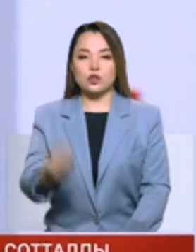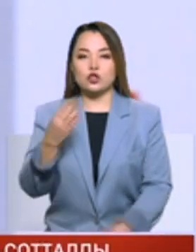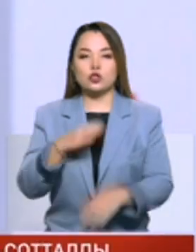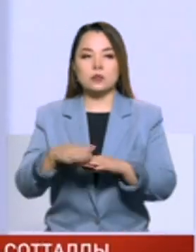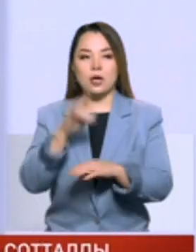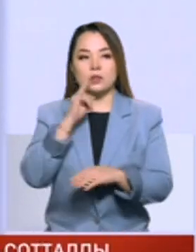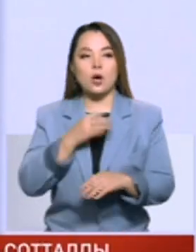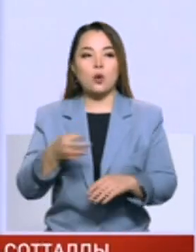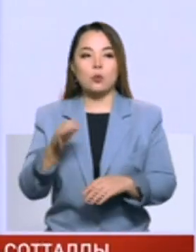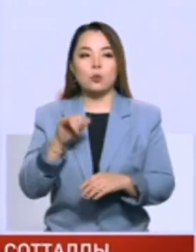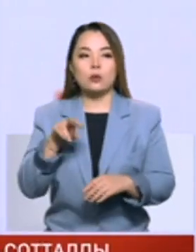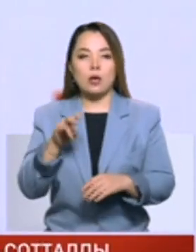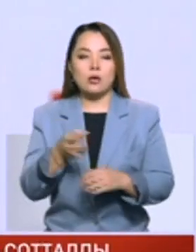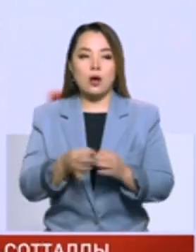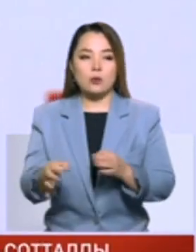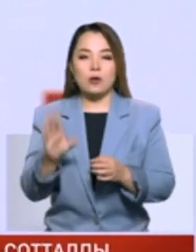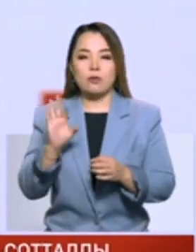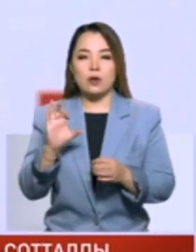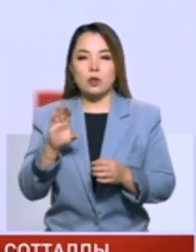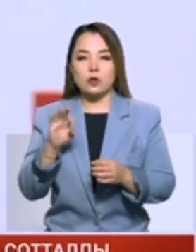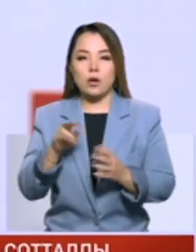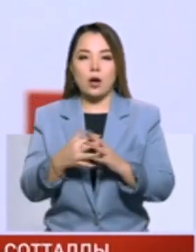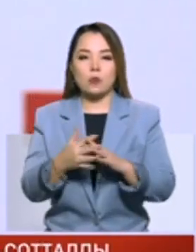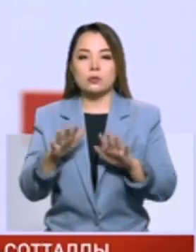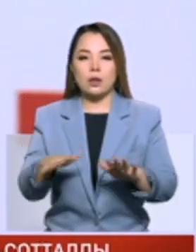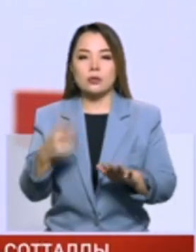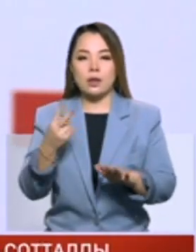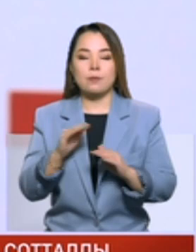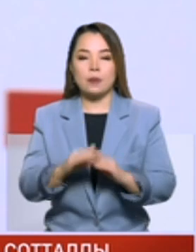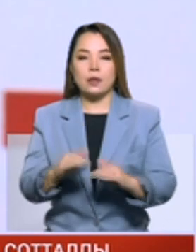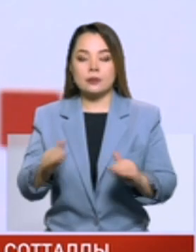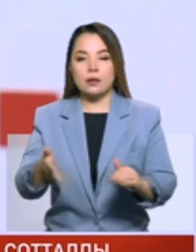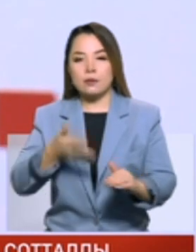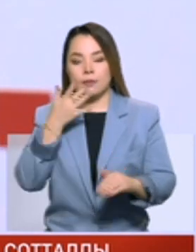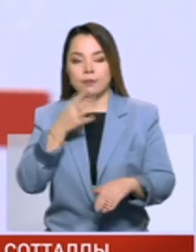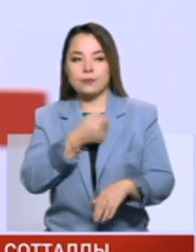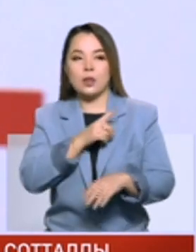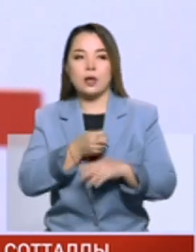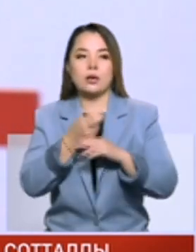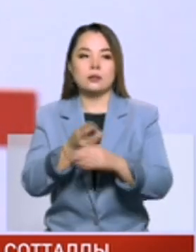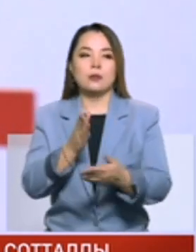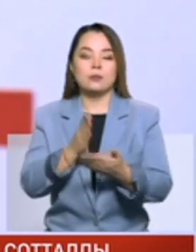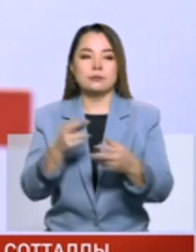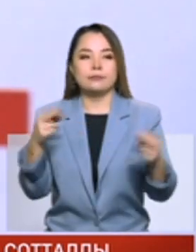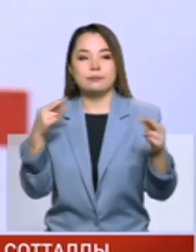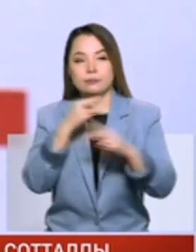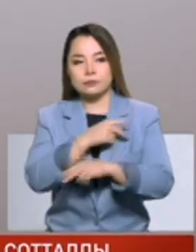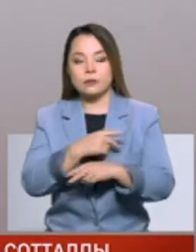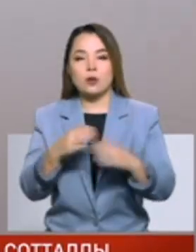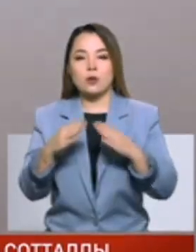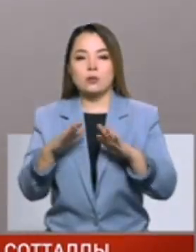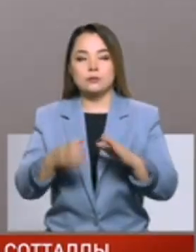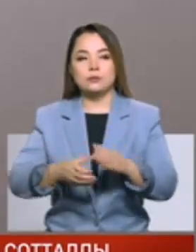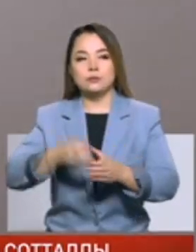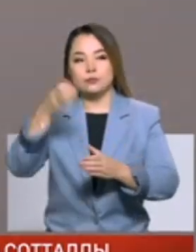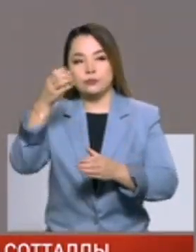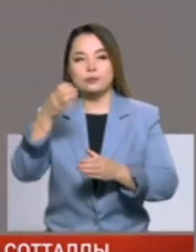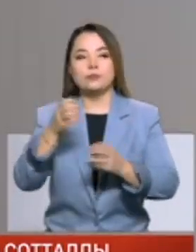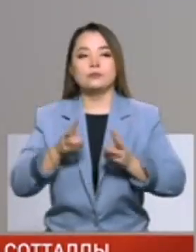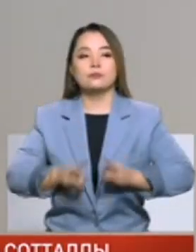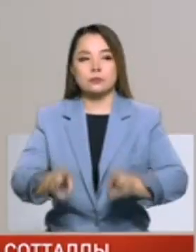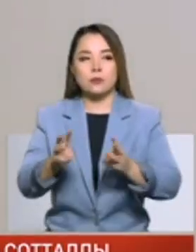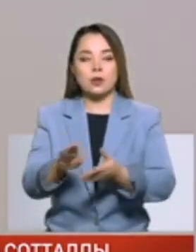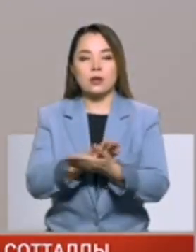Шығыс Қазақстан облысы Ұлан ауданындағы Восточный ауылында екі балаға иіс тиіп ауруханаға түсті. Оқиға үйдің мұржасы дұрыс